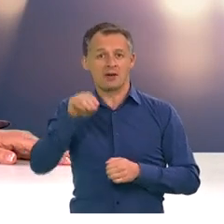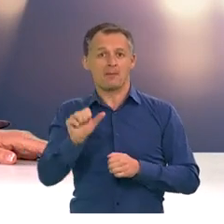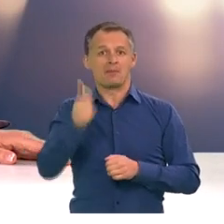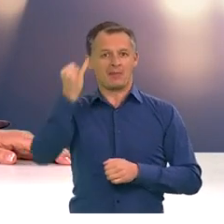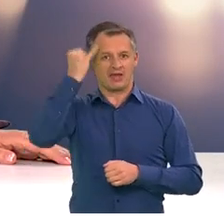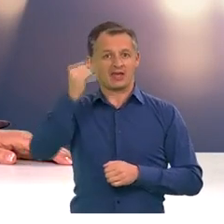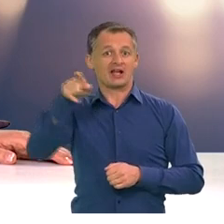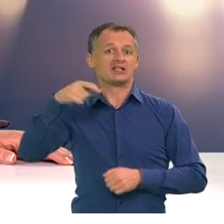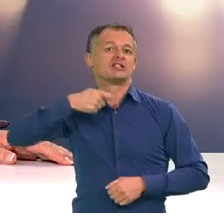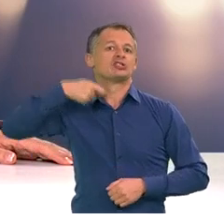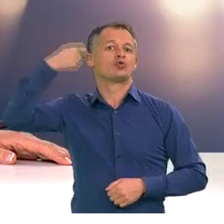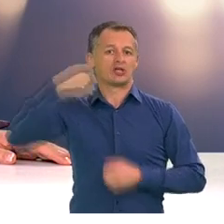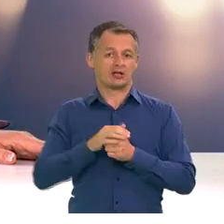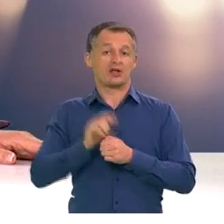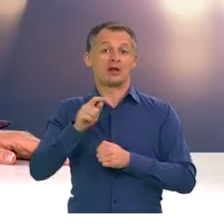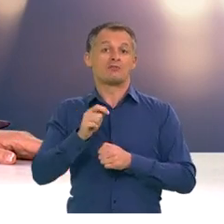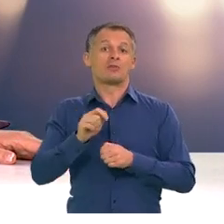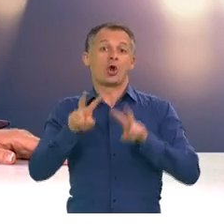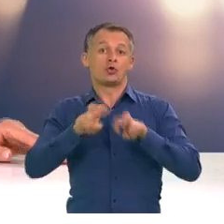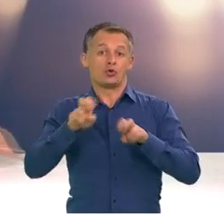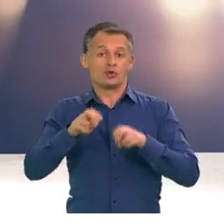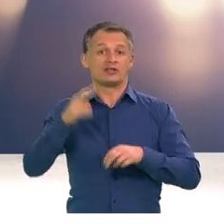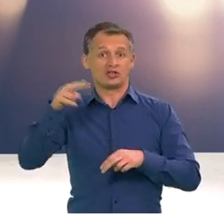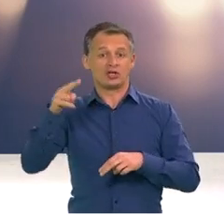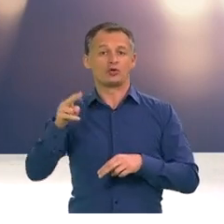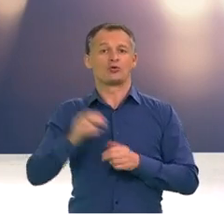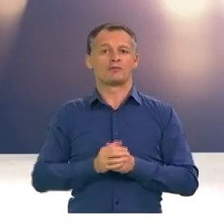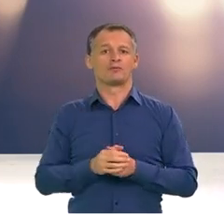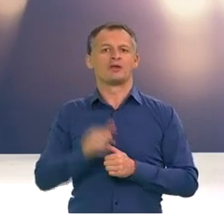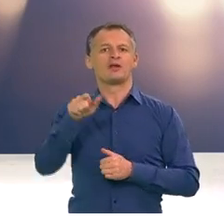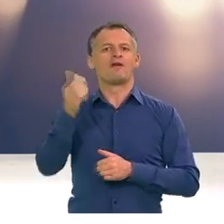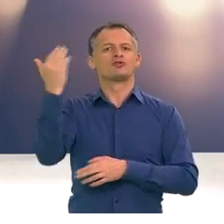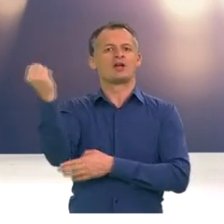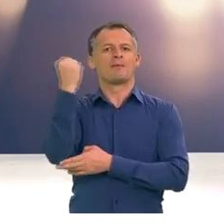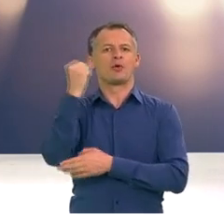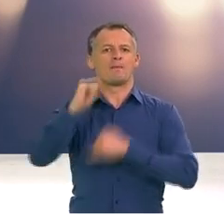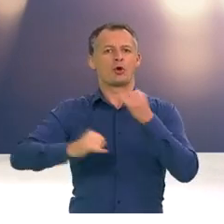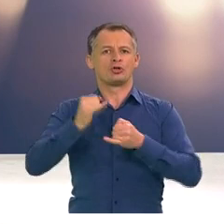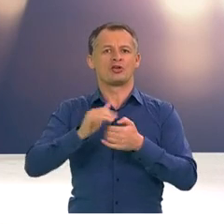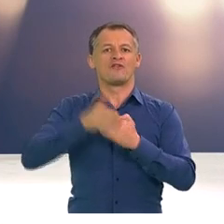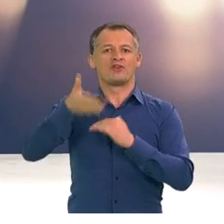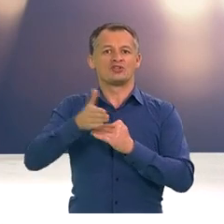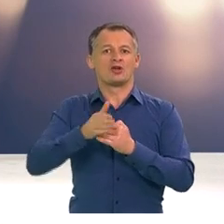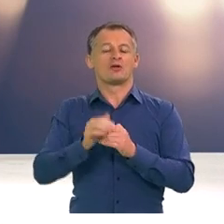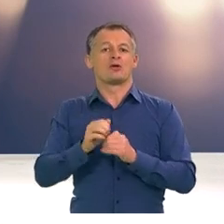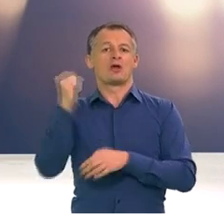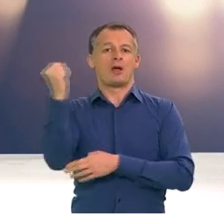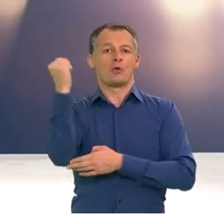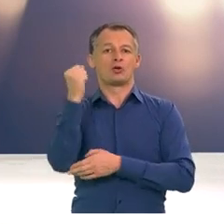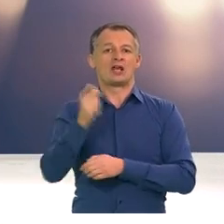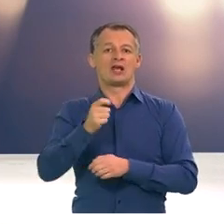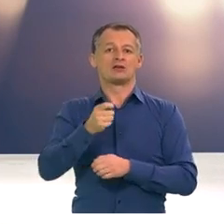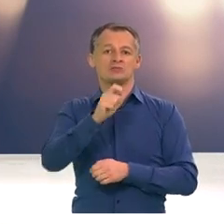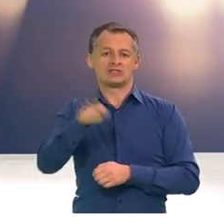ipoteză sinuciderea, dar ancheta este în plină desfășurare. Florin Zalomir a fost campion mondial și vicecampion olimpic la scrimă, iar